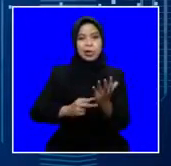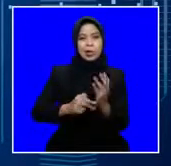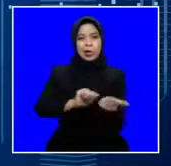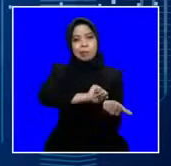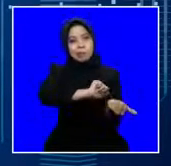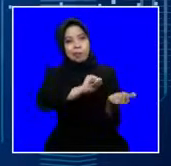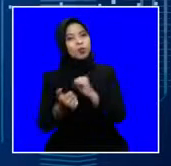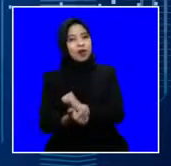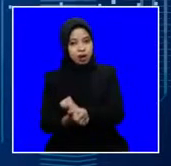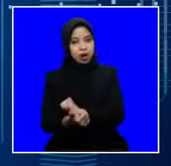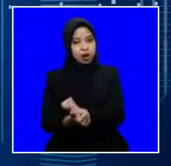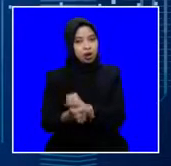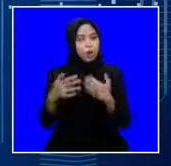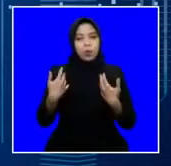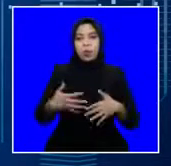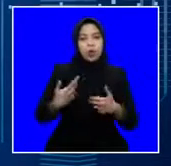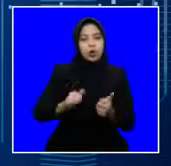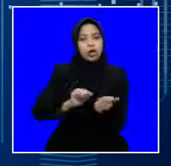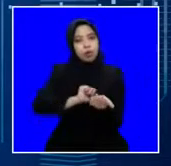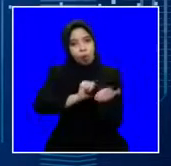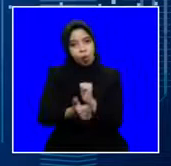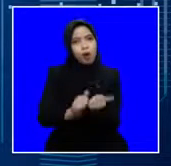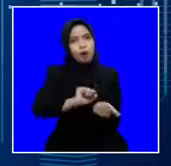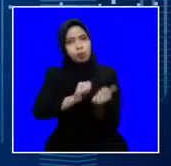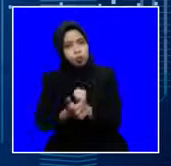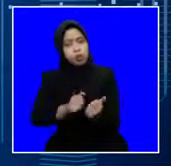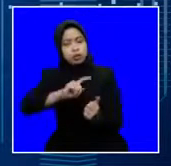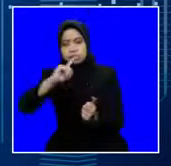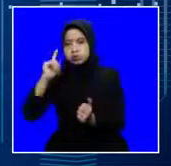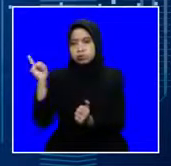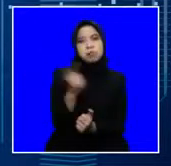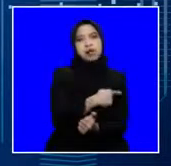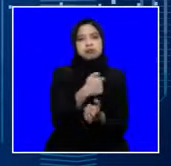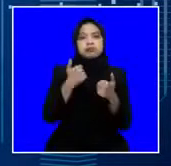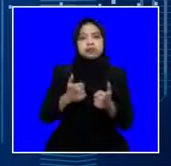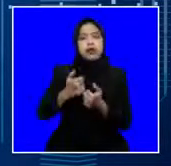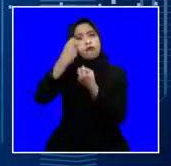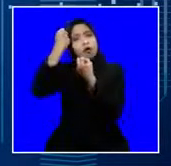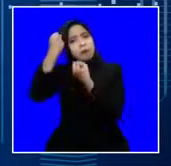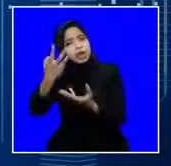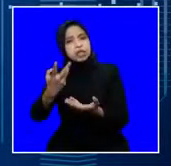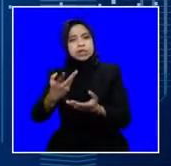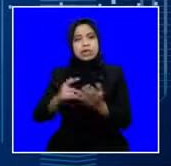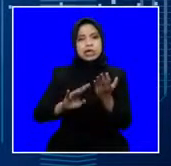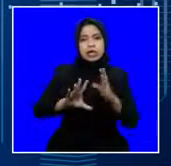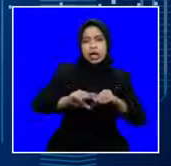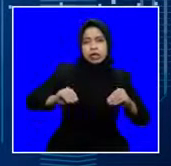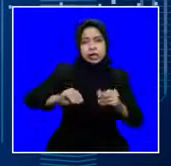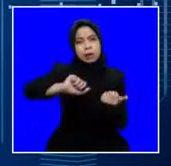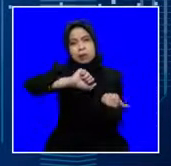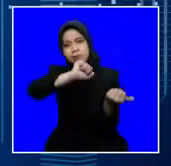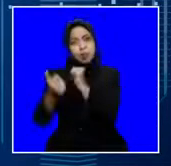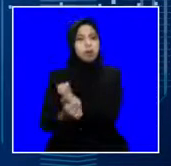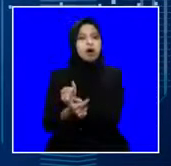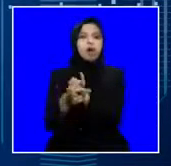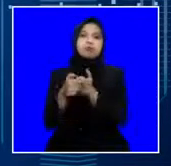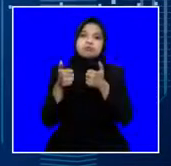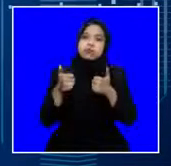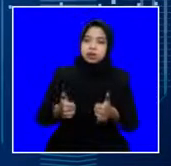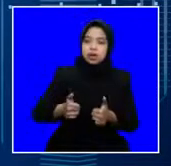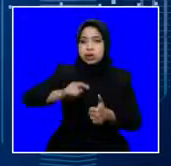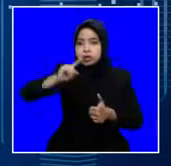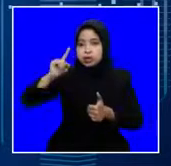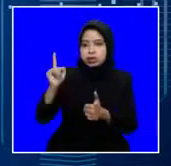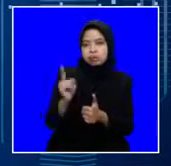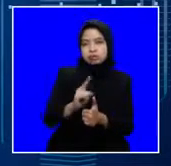di mana perubahan itu akan selalu menjadi semakin kencang. Dunia informasi dan dunia kerja akan berubah dalam suatu